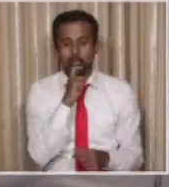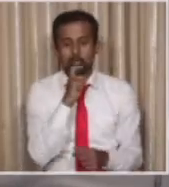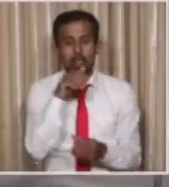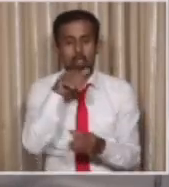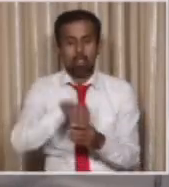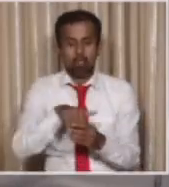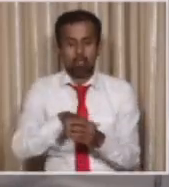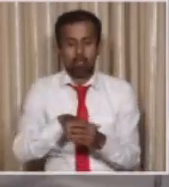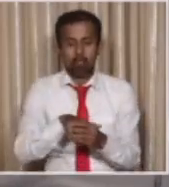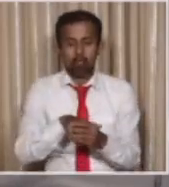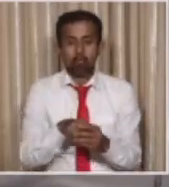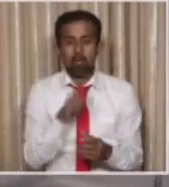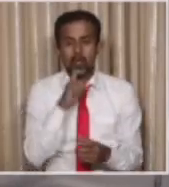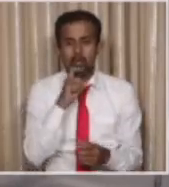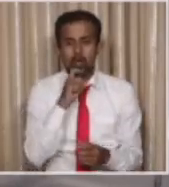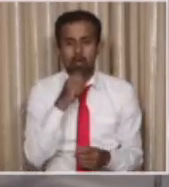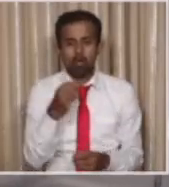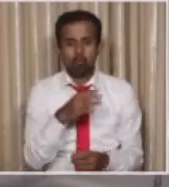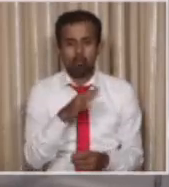अभियाचनाधिकरण रिक् नडु अंक